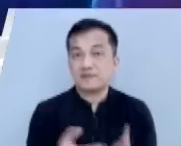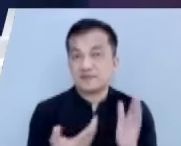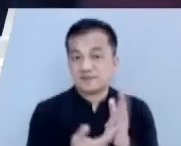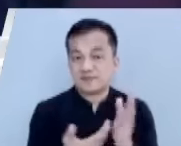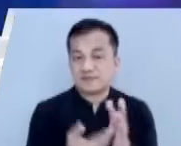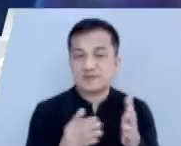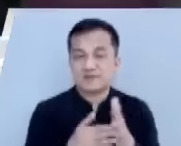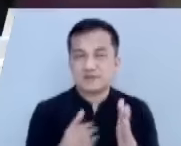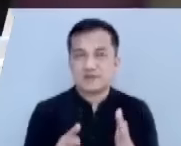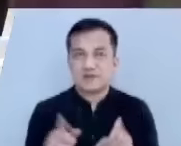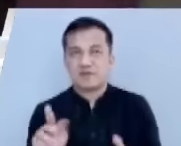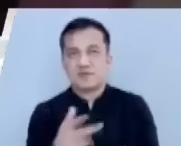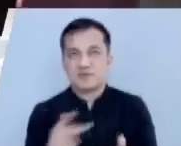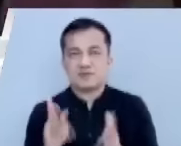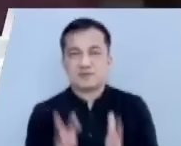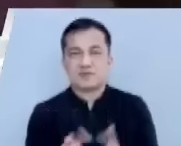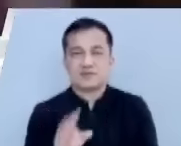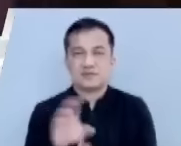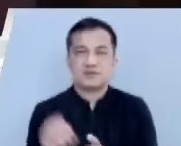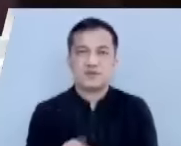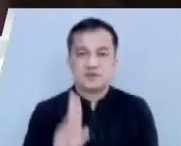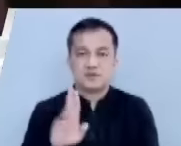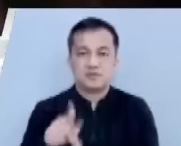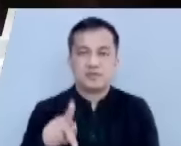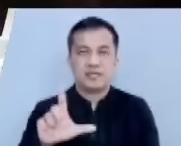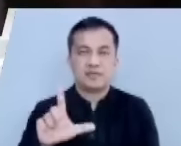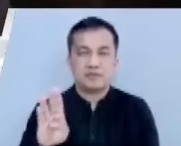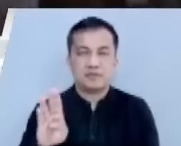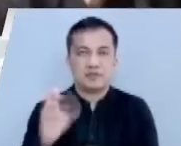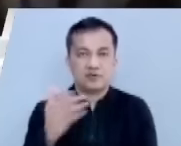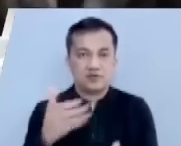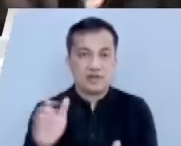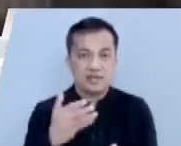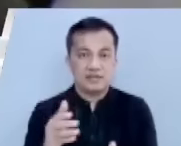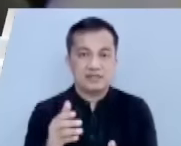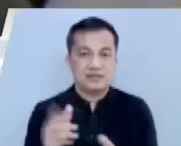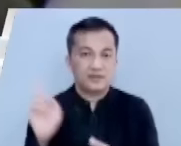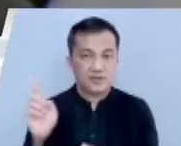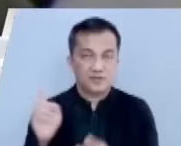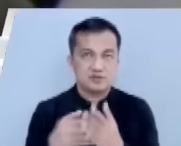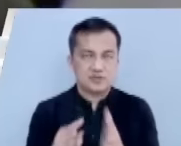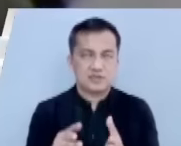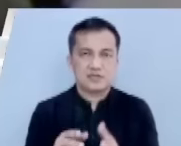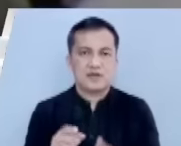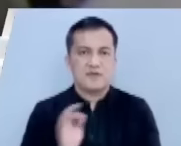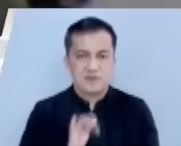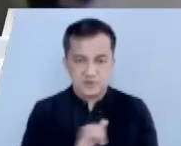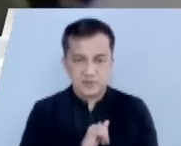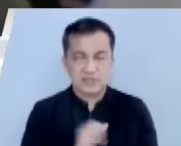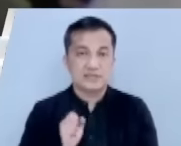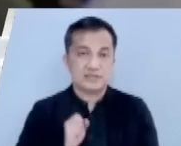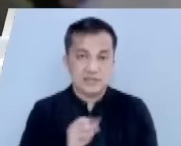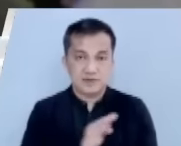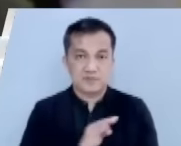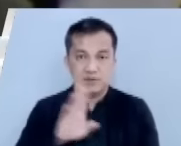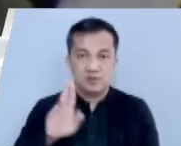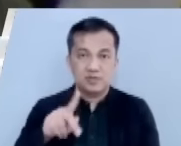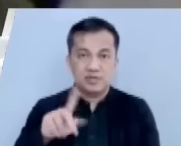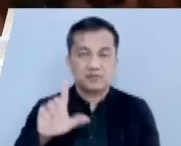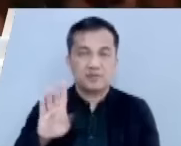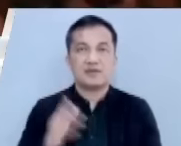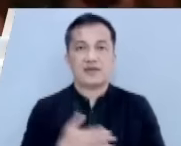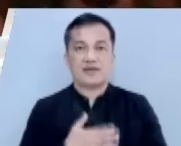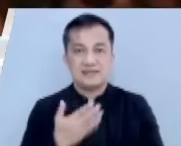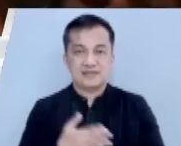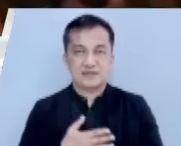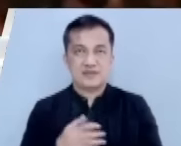performer, kabilang ang UPLB Choral. Di lang mga estudyante, faculty at staff ng UPLB ang nag-enjoy dahil bukas ang